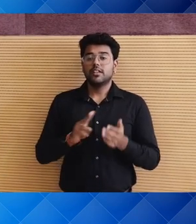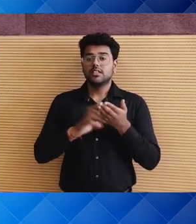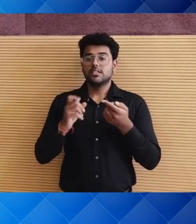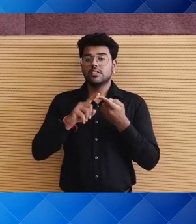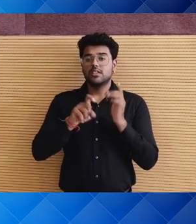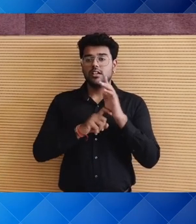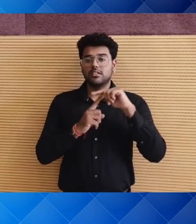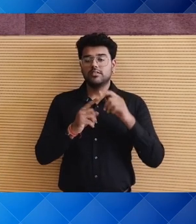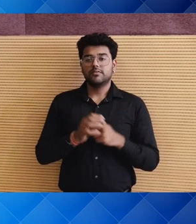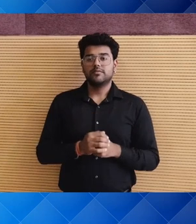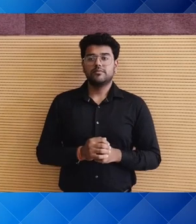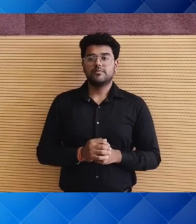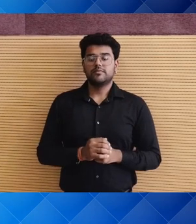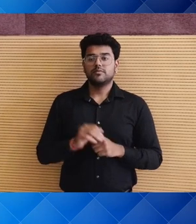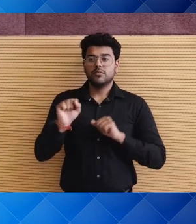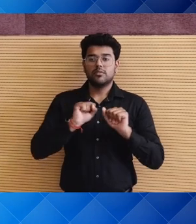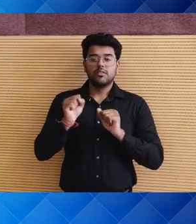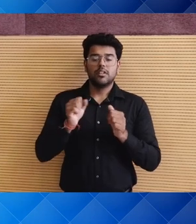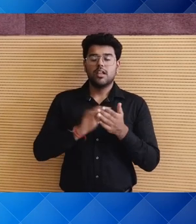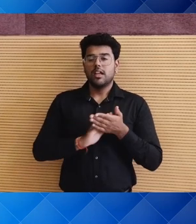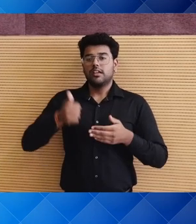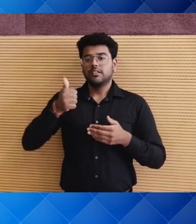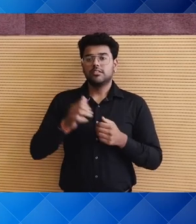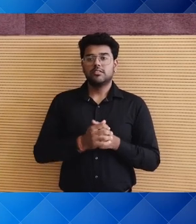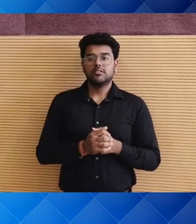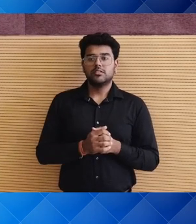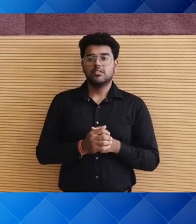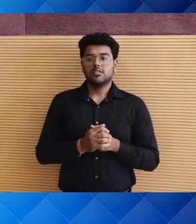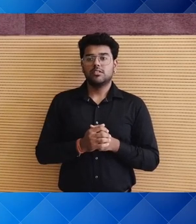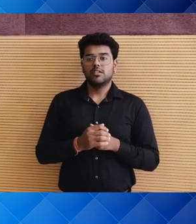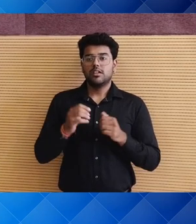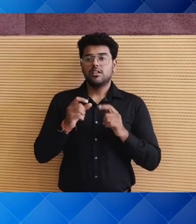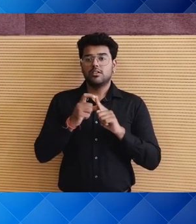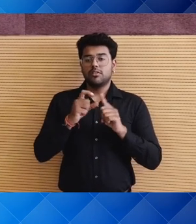एनसीईआरटी के प्रमुख आदरणीय डॉक्टर सकलानी जी